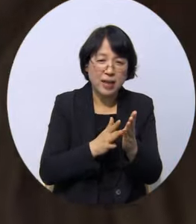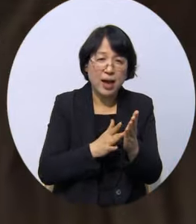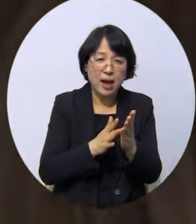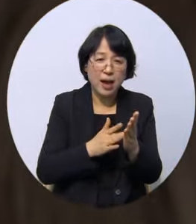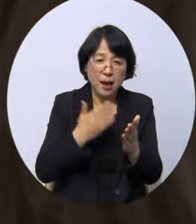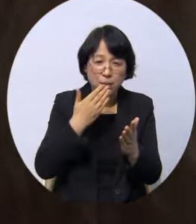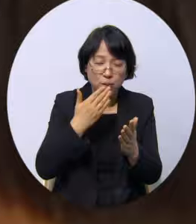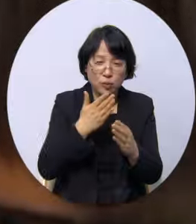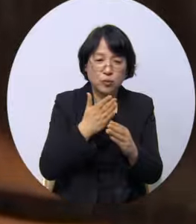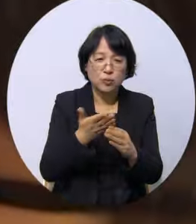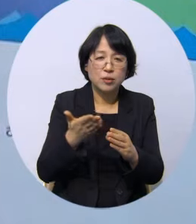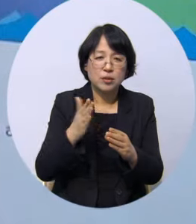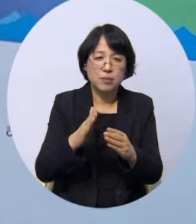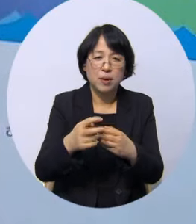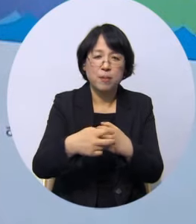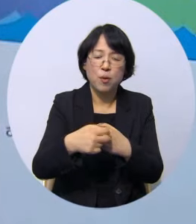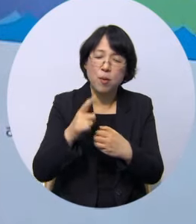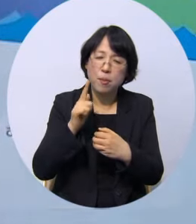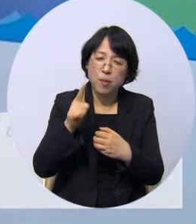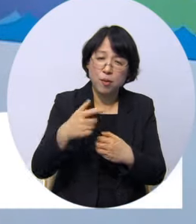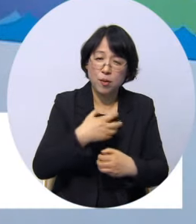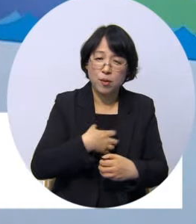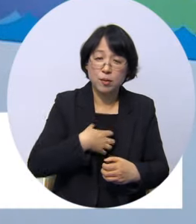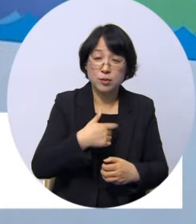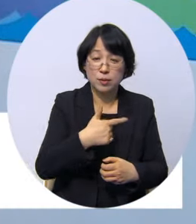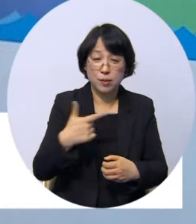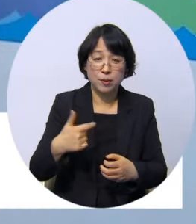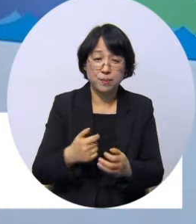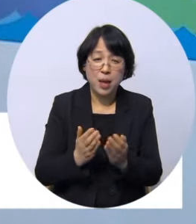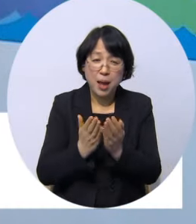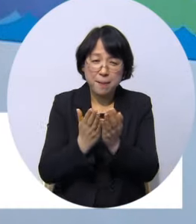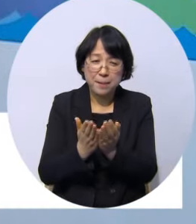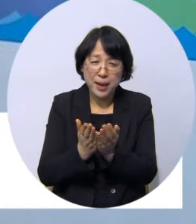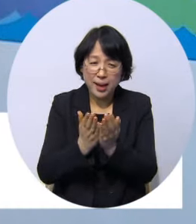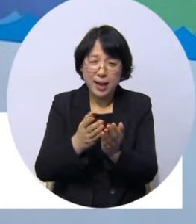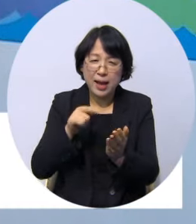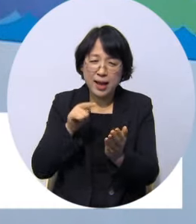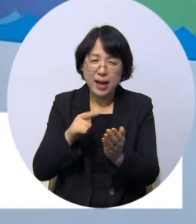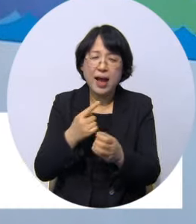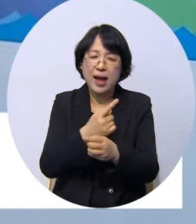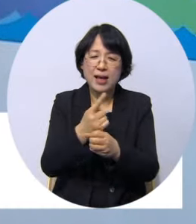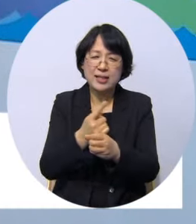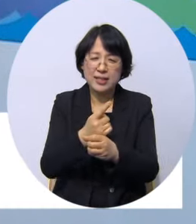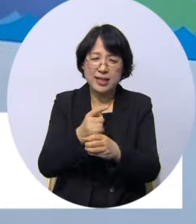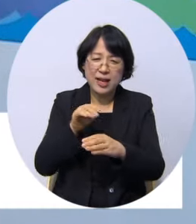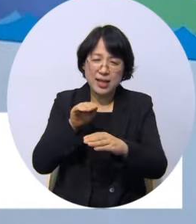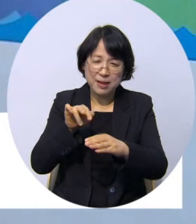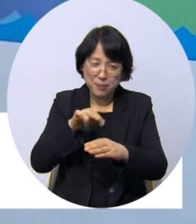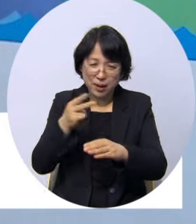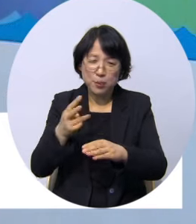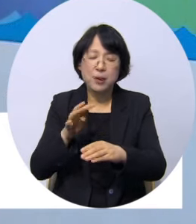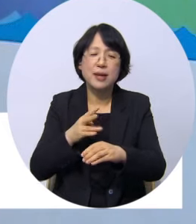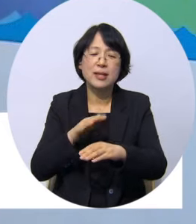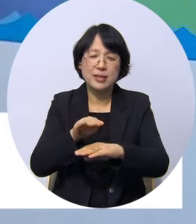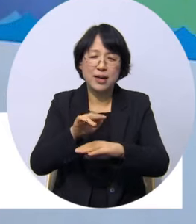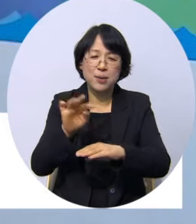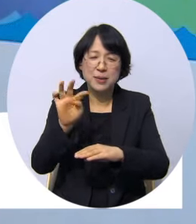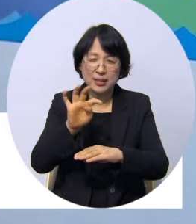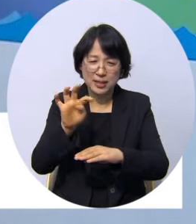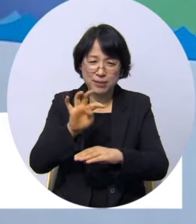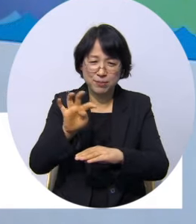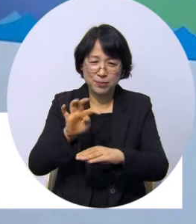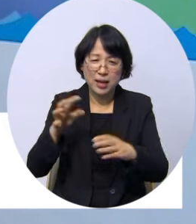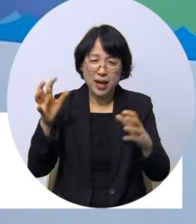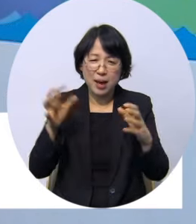멀어 걱정이 많습니다 타는 시간이 시간이고 차로 가는데 40분 다해서 한시간 40분 정도 걸려서